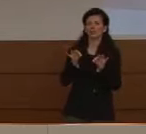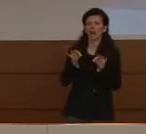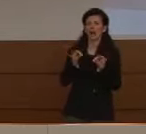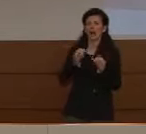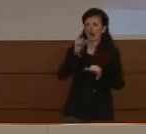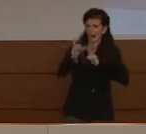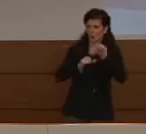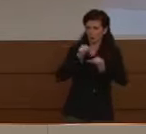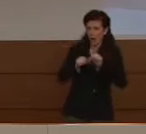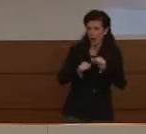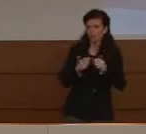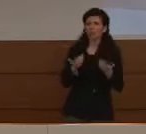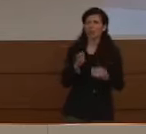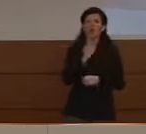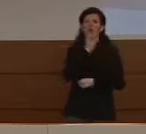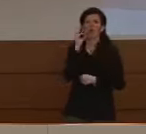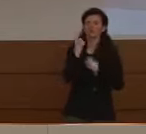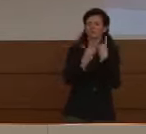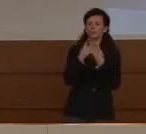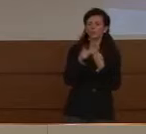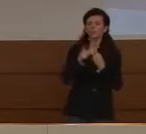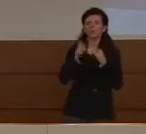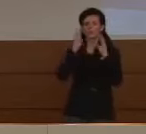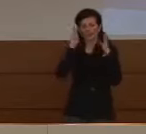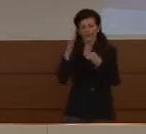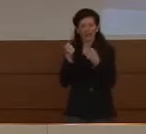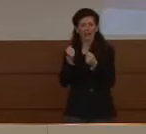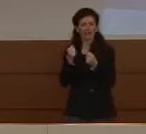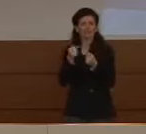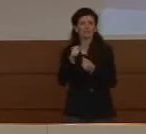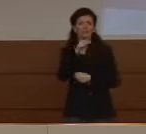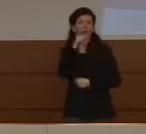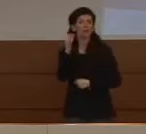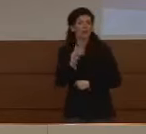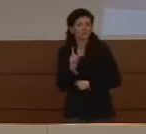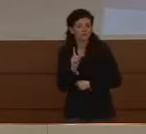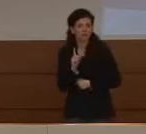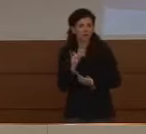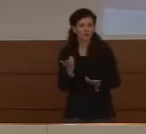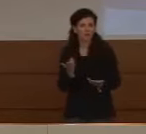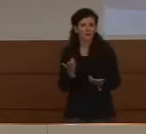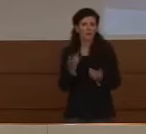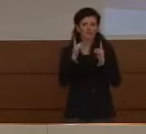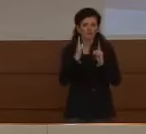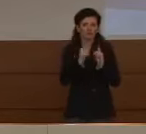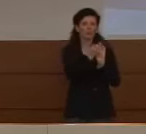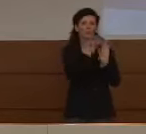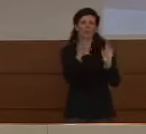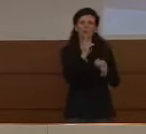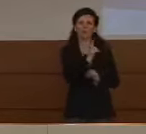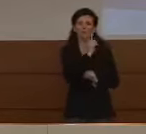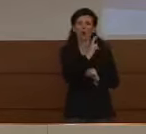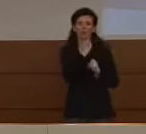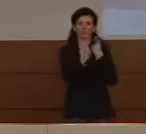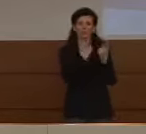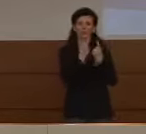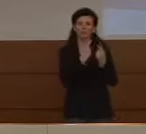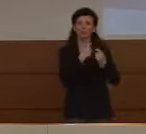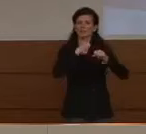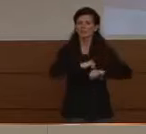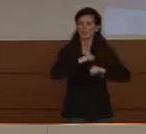di casi a parità anche di morti in terapia intensiva quasi non si va più onestamente si spiega